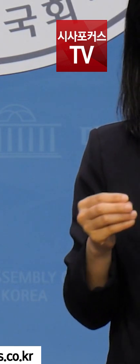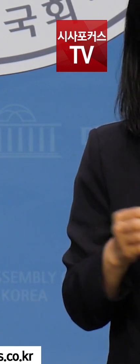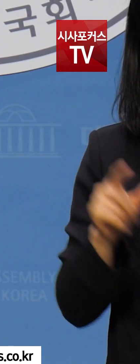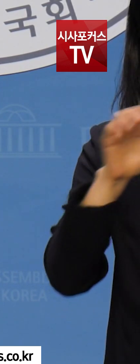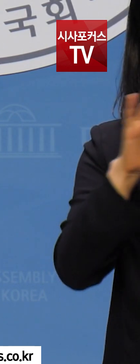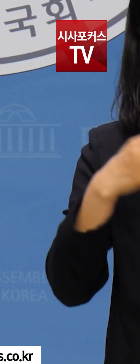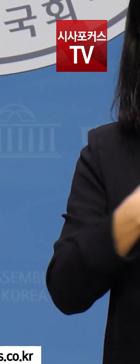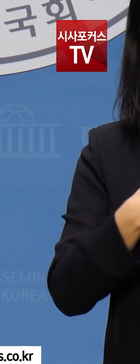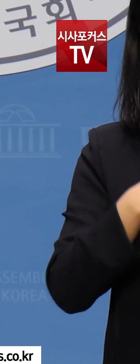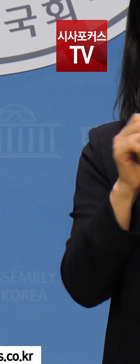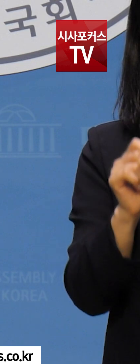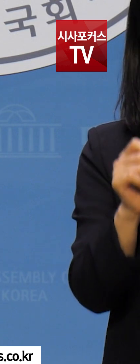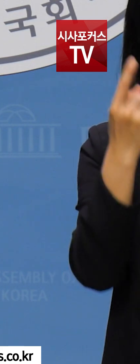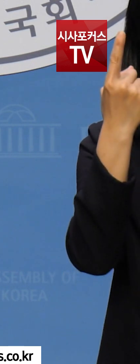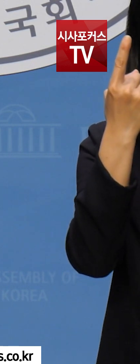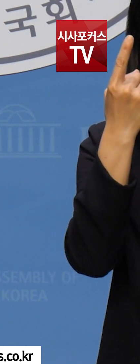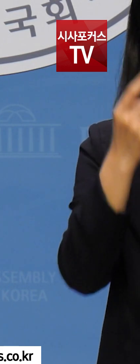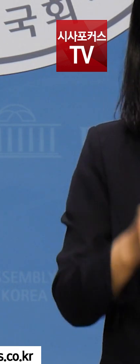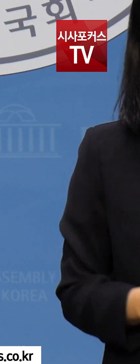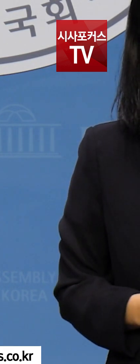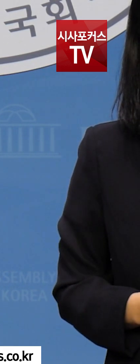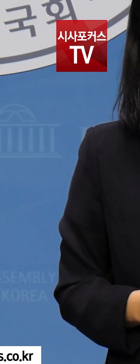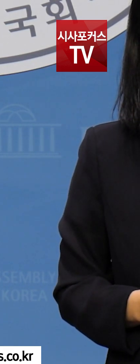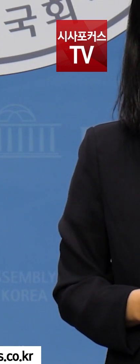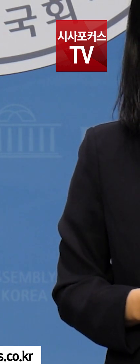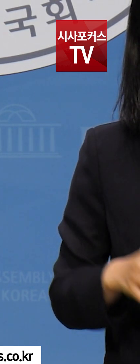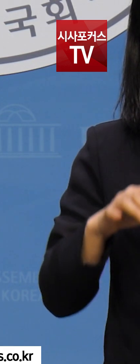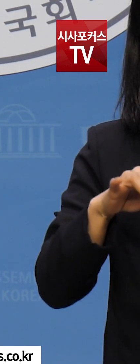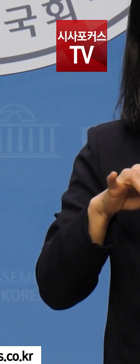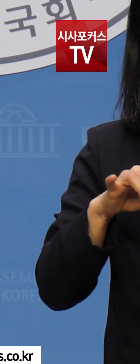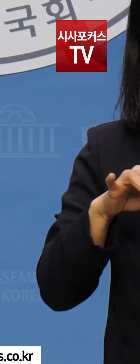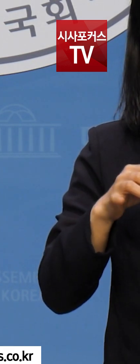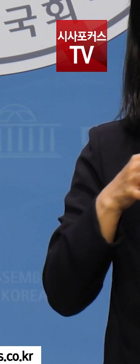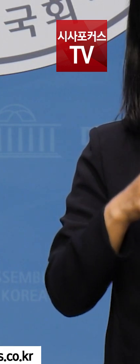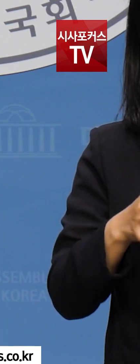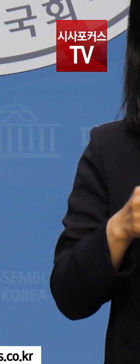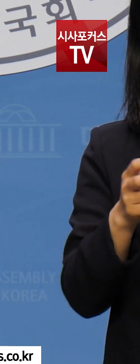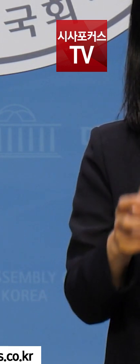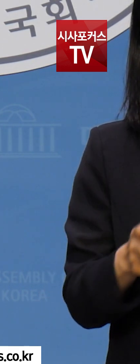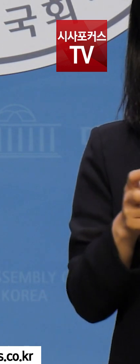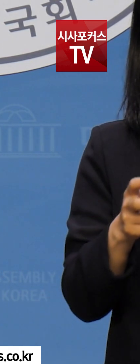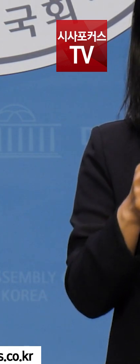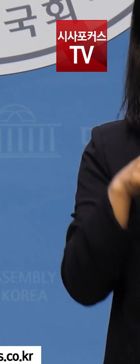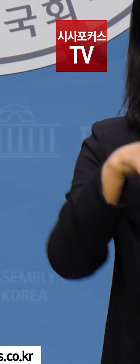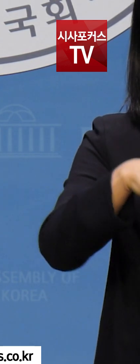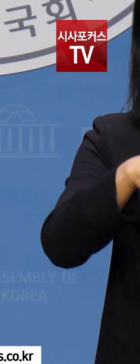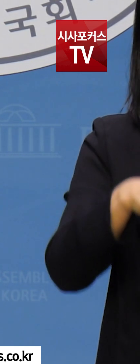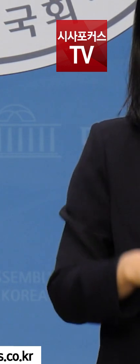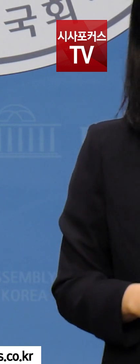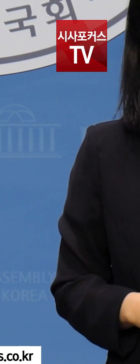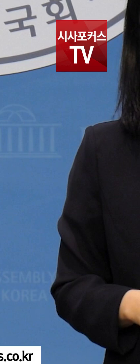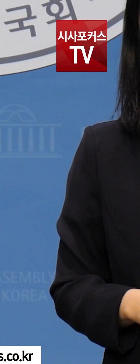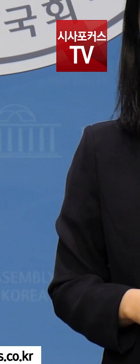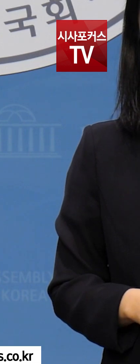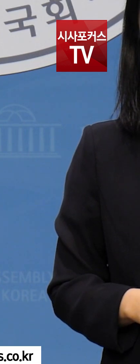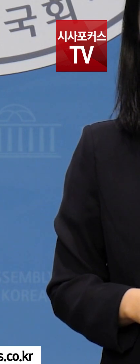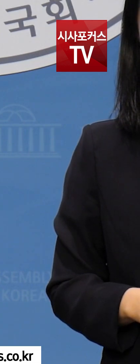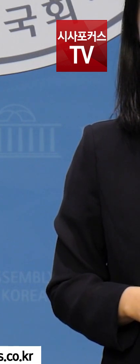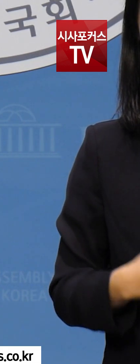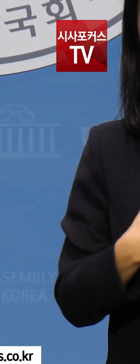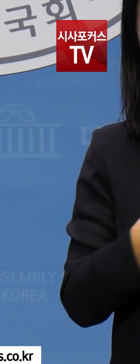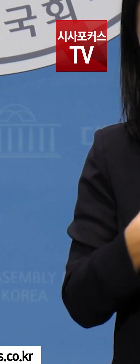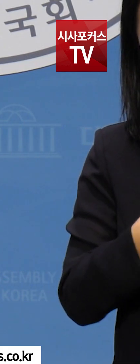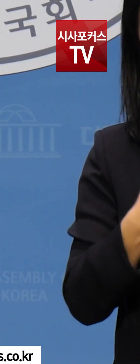기후위기 속에 갈수록 산업적 비중이 커지는 전기에너지 관련 설비에서 발생해 우려와 고민이